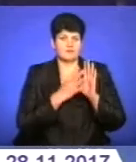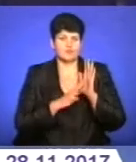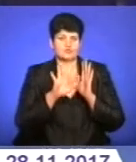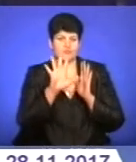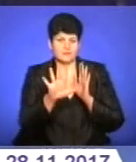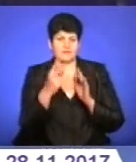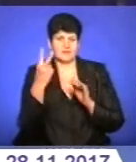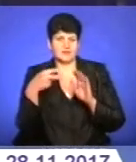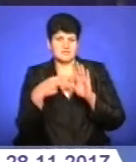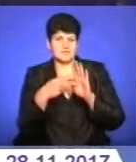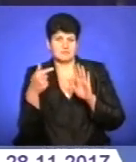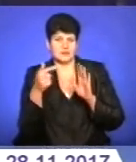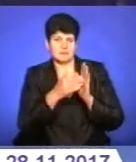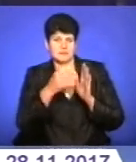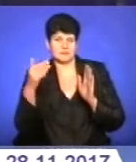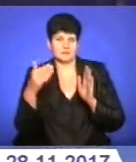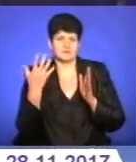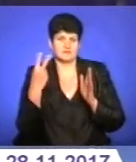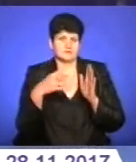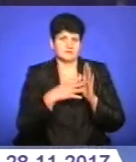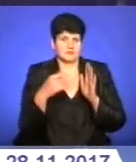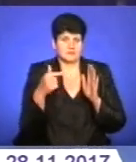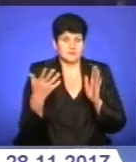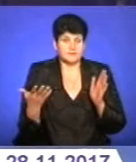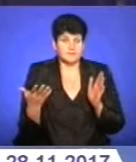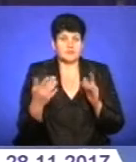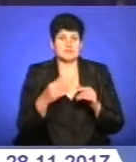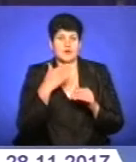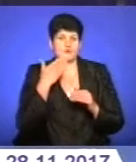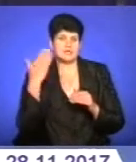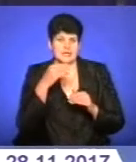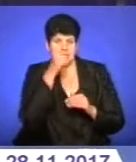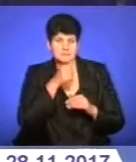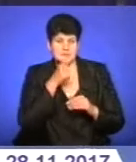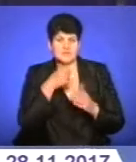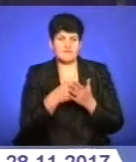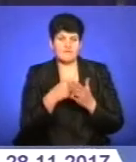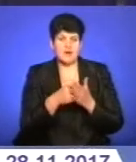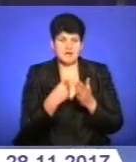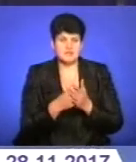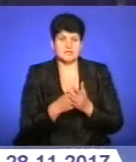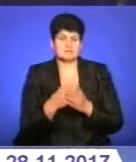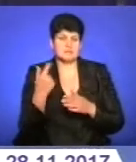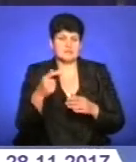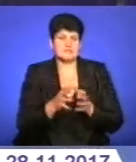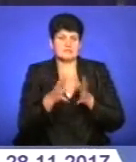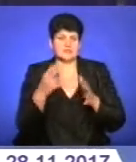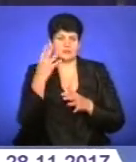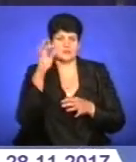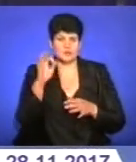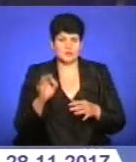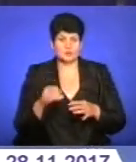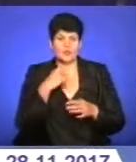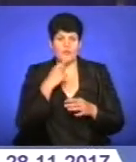27 гривень до 29 гривень 99 копійок. За останній місяць вартість пального зросла на 4%. Експерти